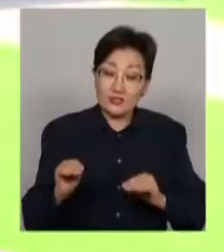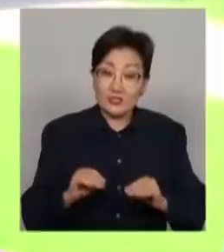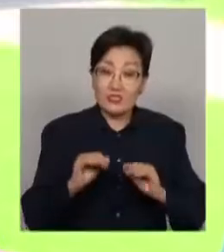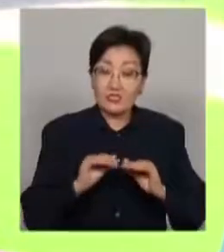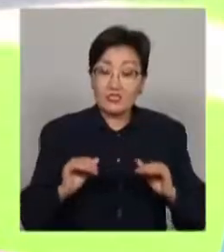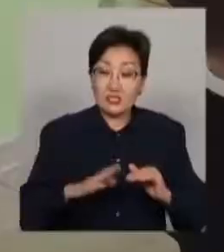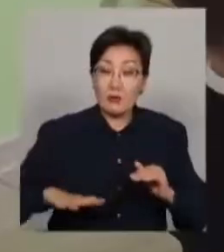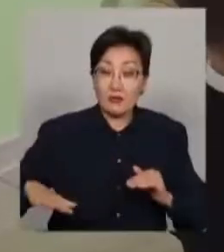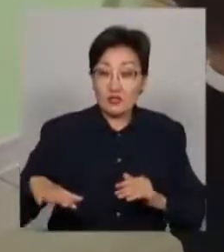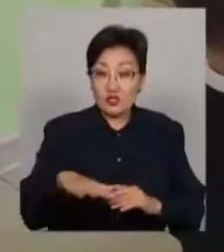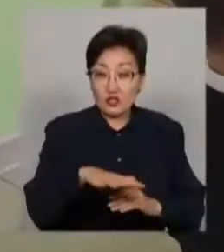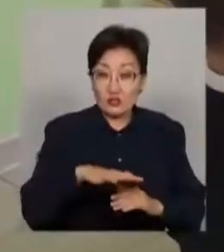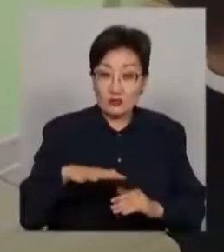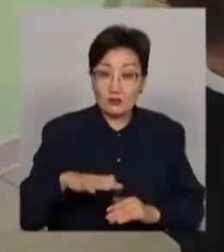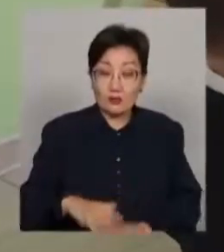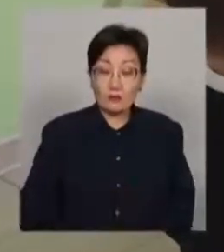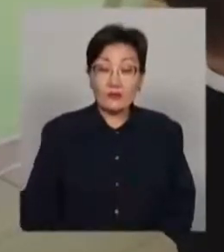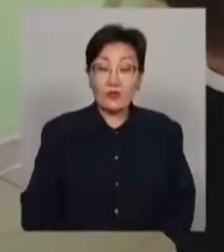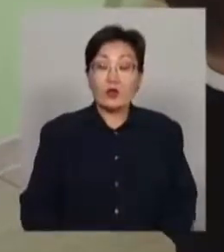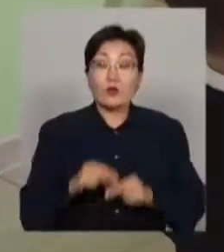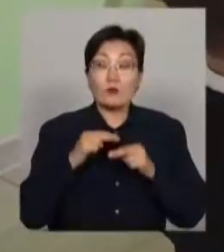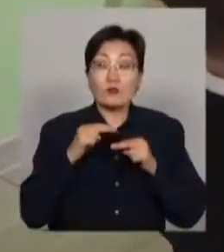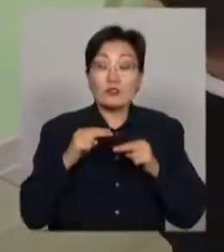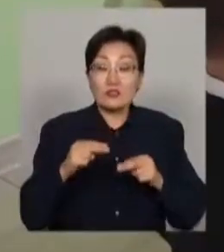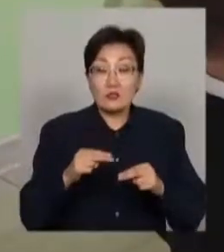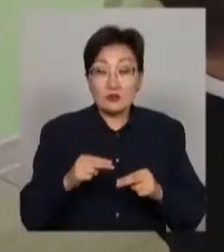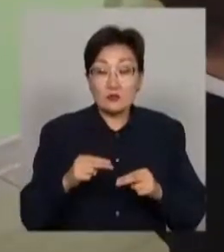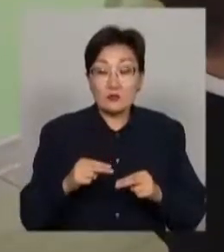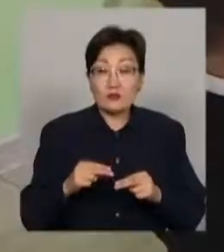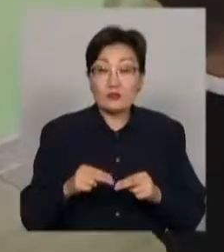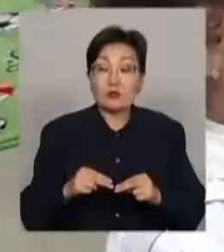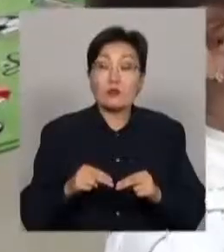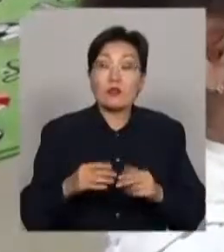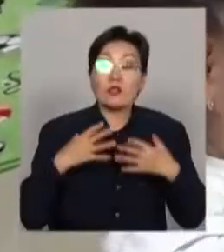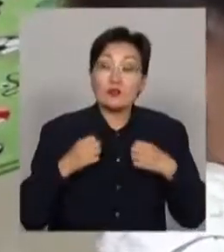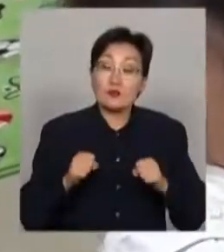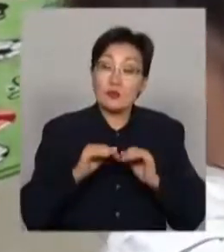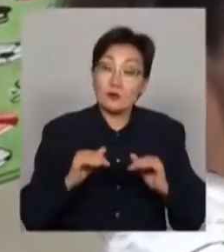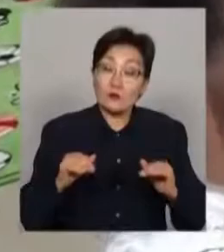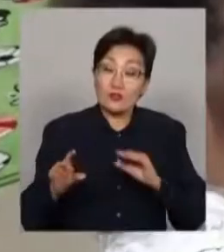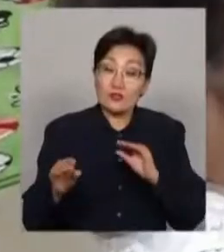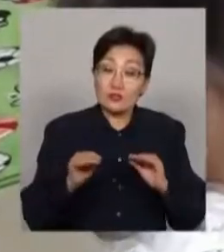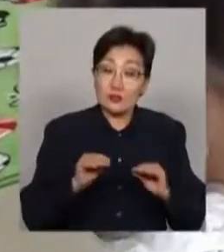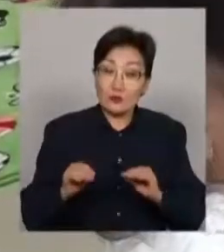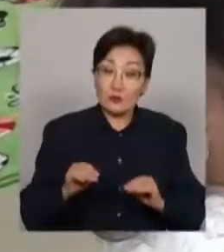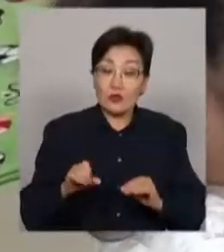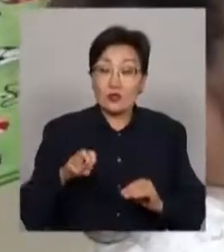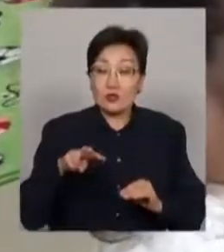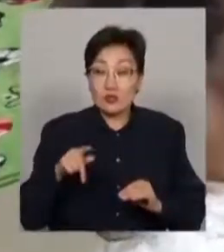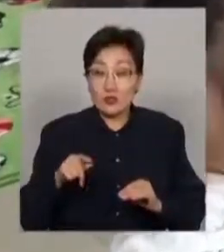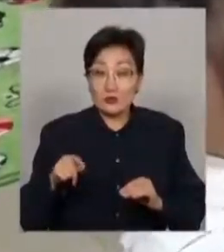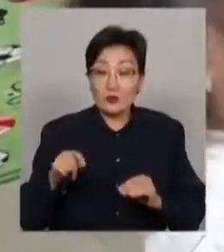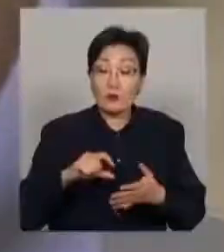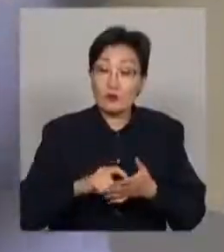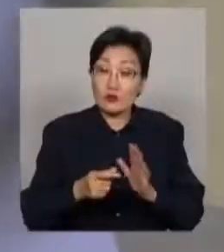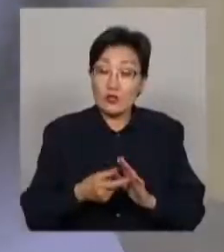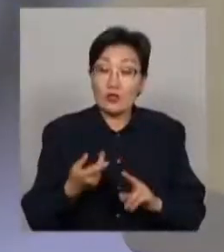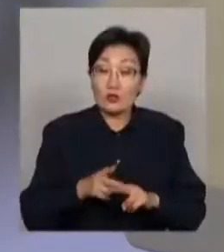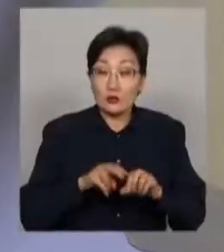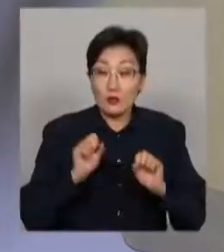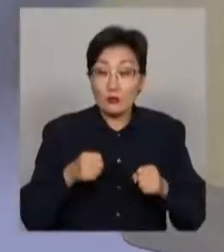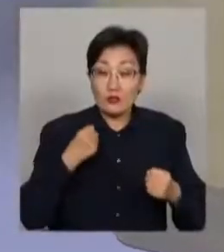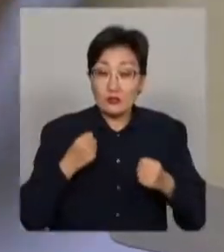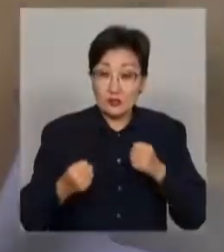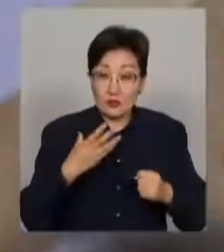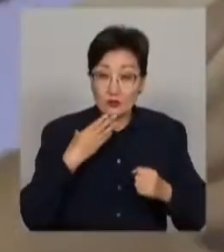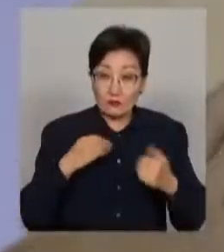детские площадки. Внимание уделено и здоровью ребятишек. В садике оборудовали соляную комнату, в которой можно укрепить